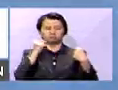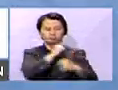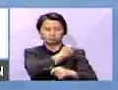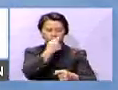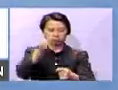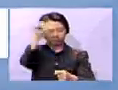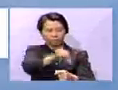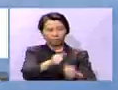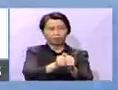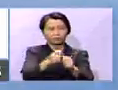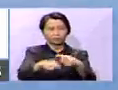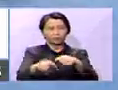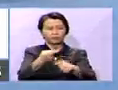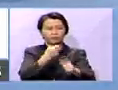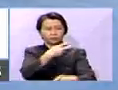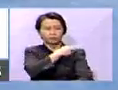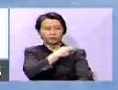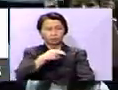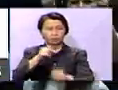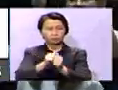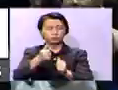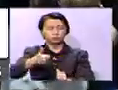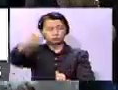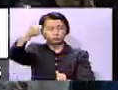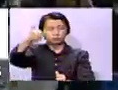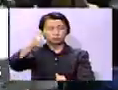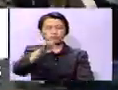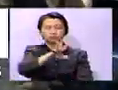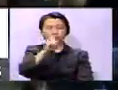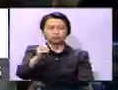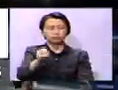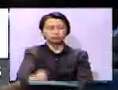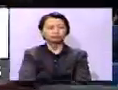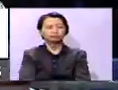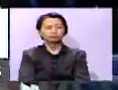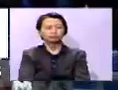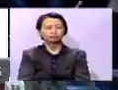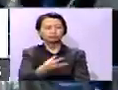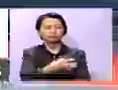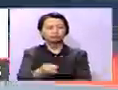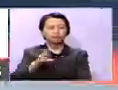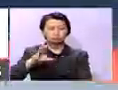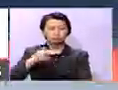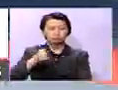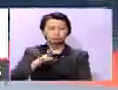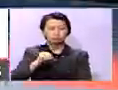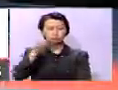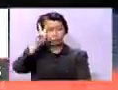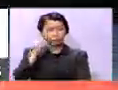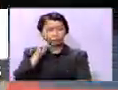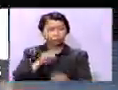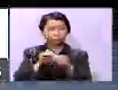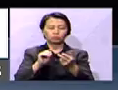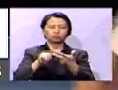untuk menewaskan trio Indonesia dengan kemenangan mutlak 5-0. Sementara trio Vietnam merangkul